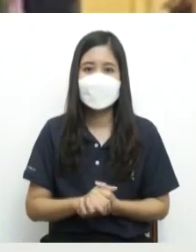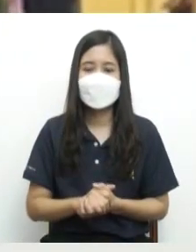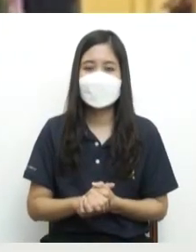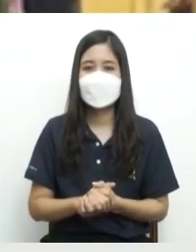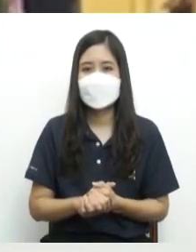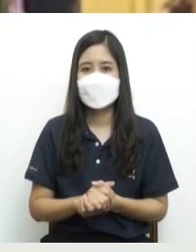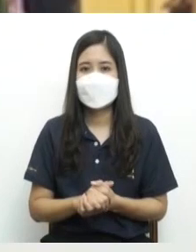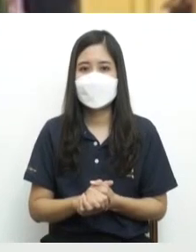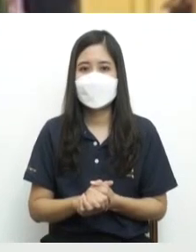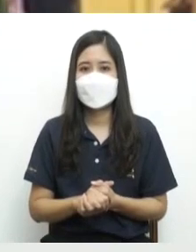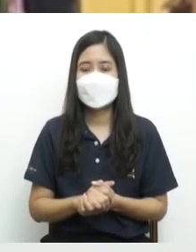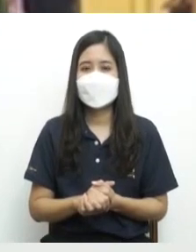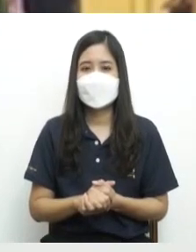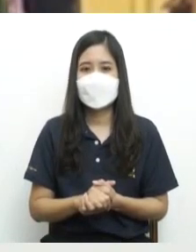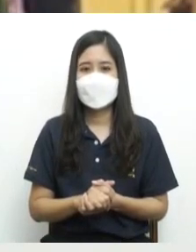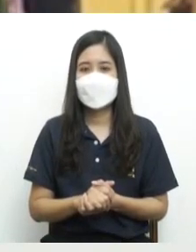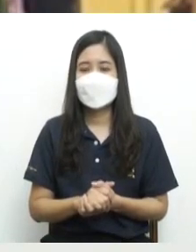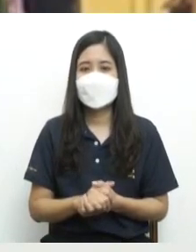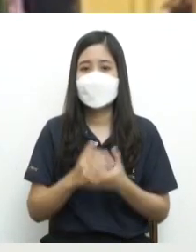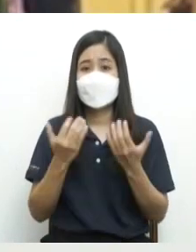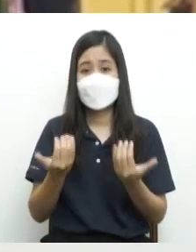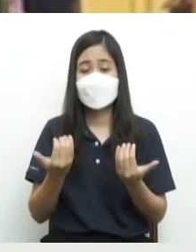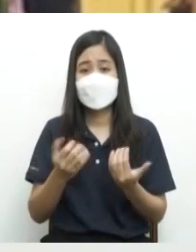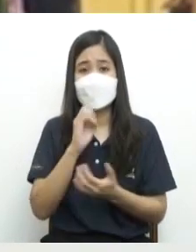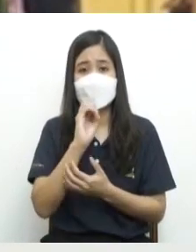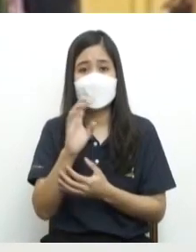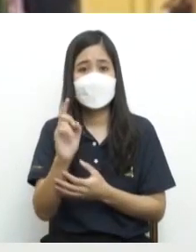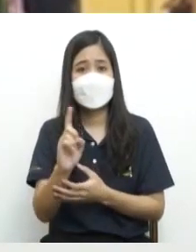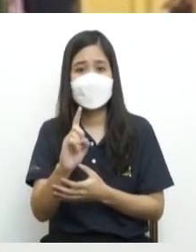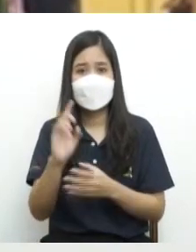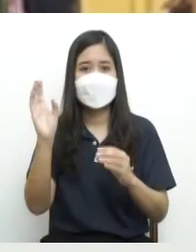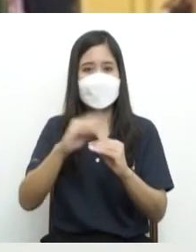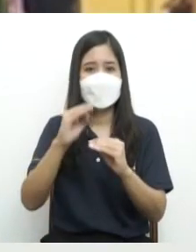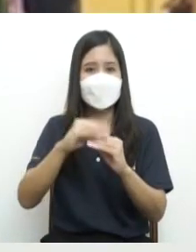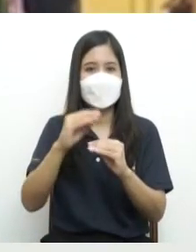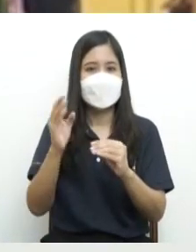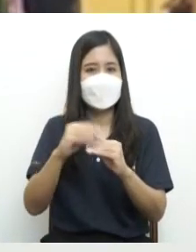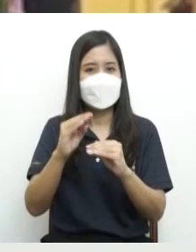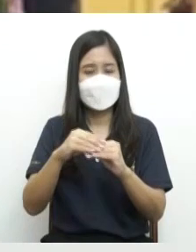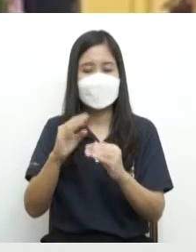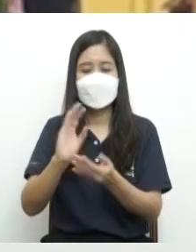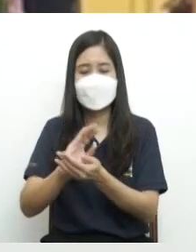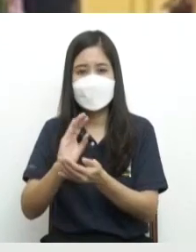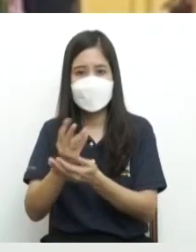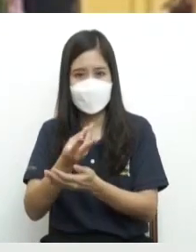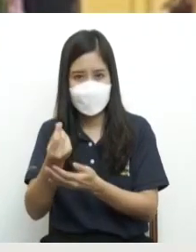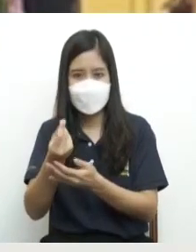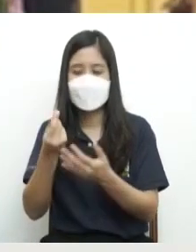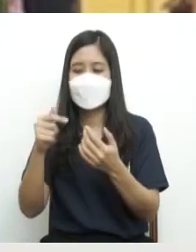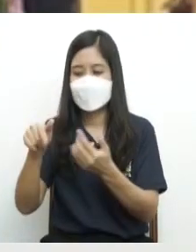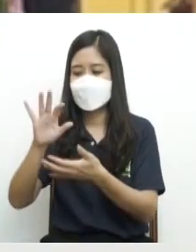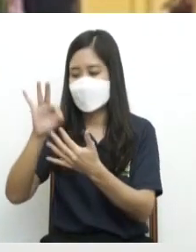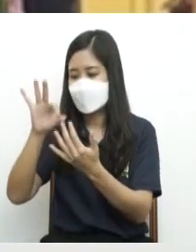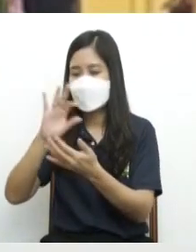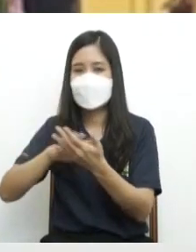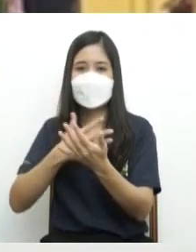ที่ท่านดร.ศรีกัญญานะคะได้บอกกับเราก็คือออมเพิ่มออมเร็วแล้วก็เลือกแผนที่ถูกต้องนะคะคราวนี้ค่ะขออนุญาตเรีย